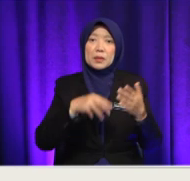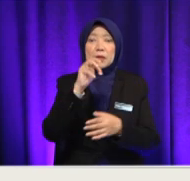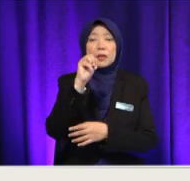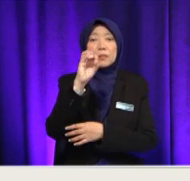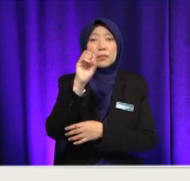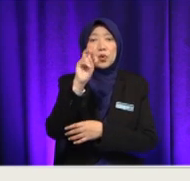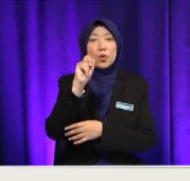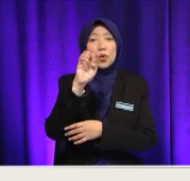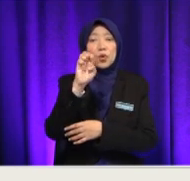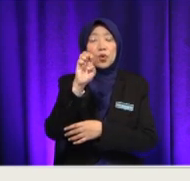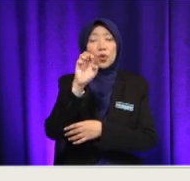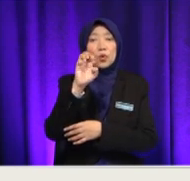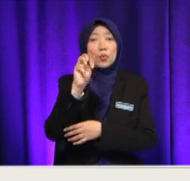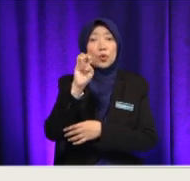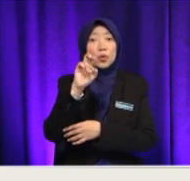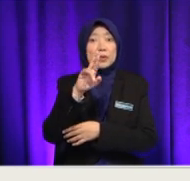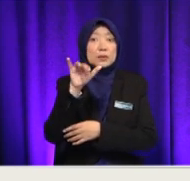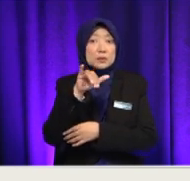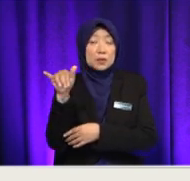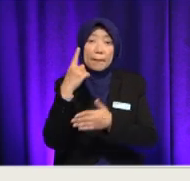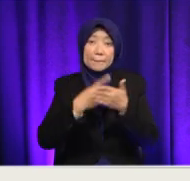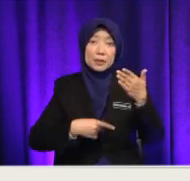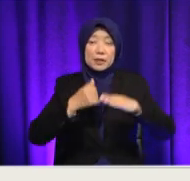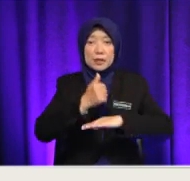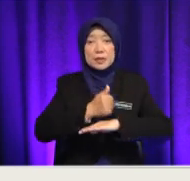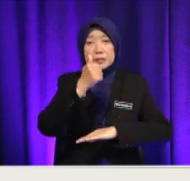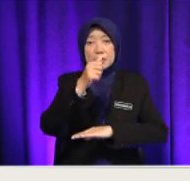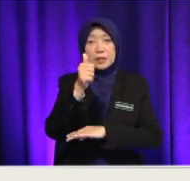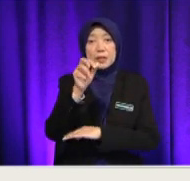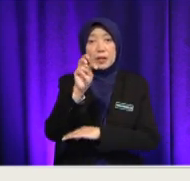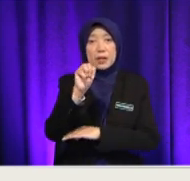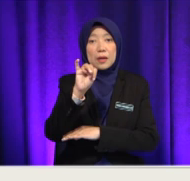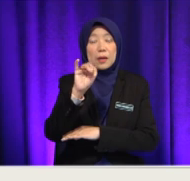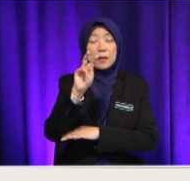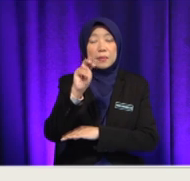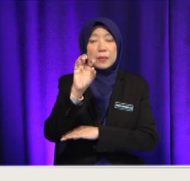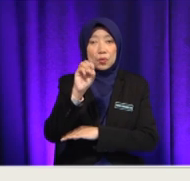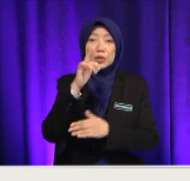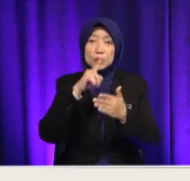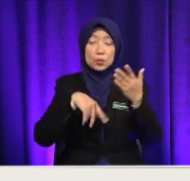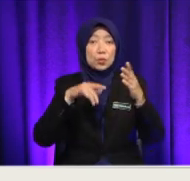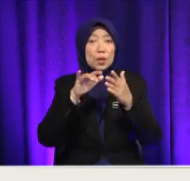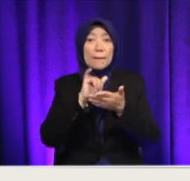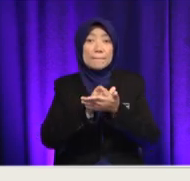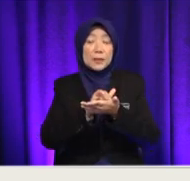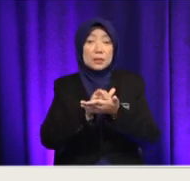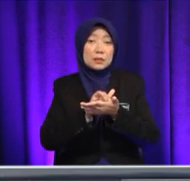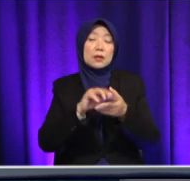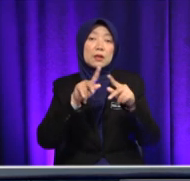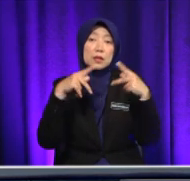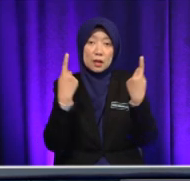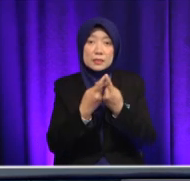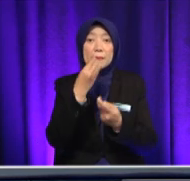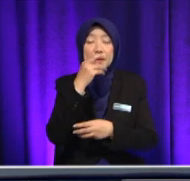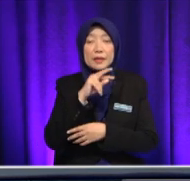amino. Baik. Okey, ini contoh untuk kelas-kelas makanan yang kita makan dalam kehidupan seharian kita. Okey, dan